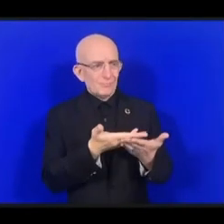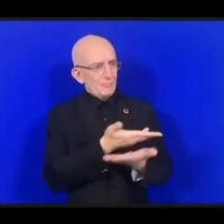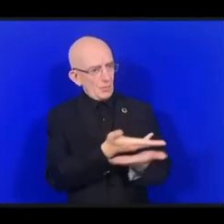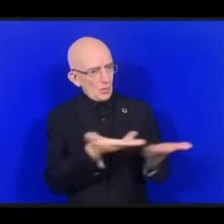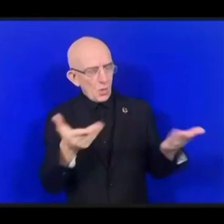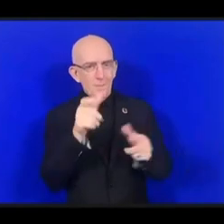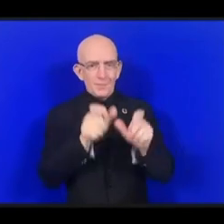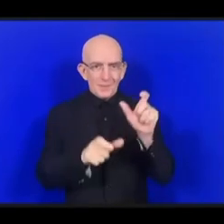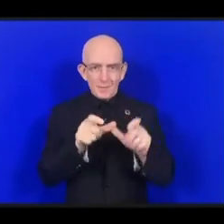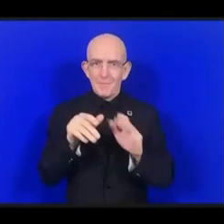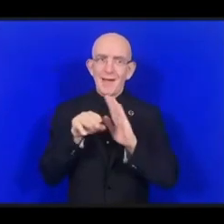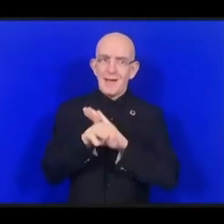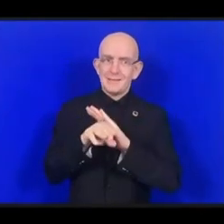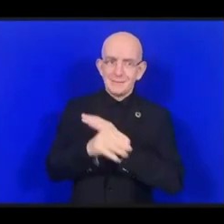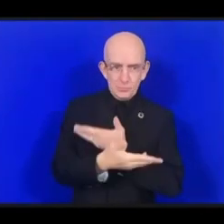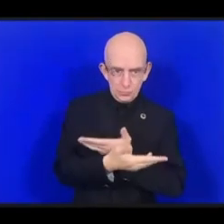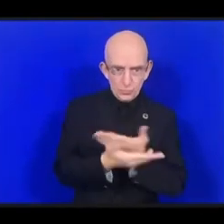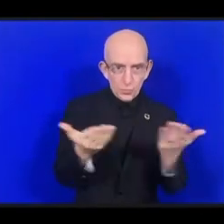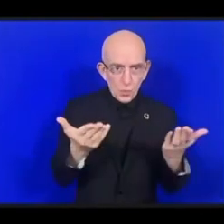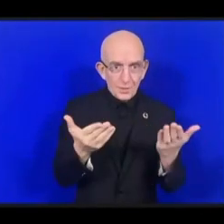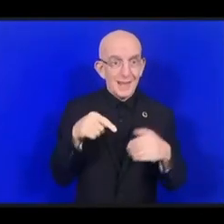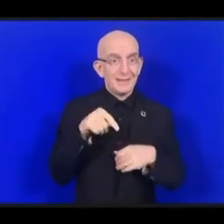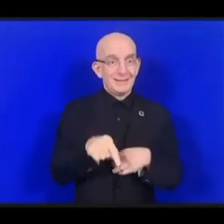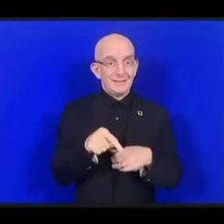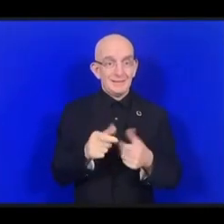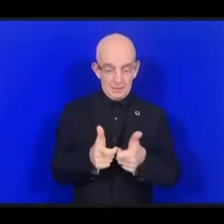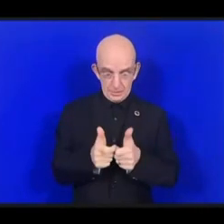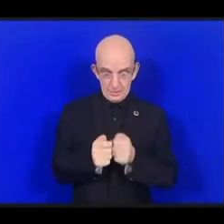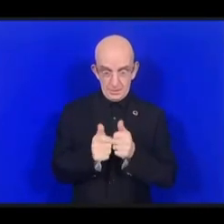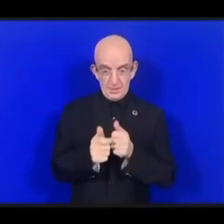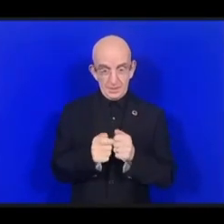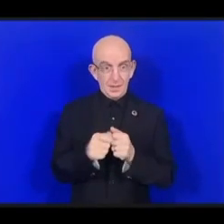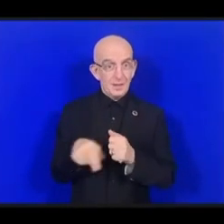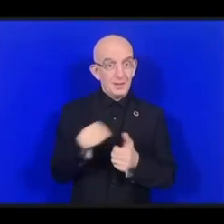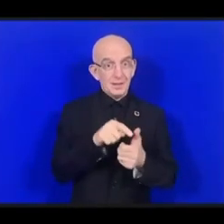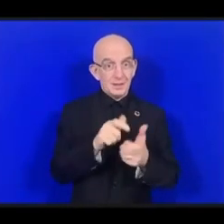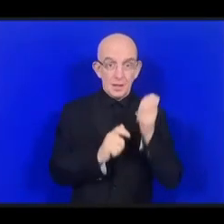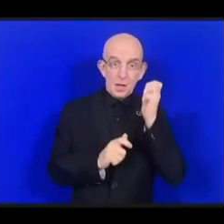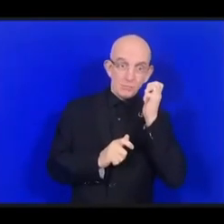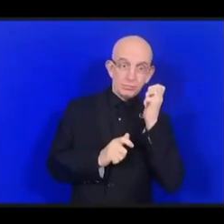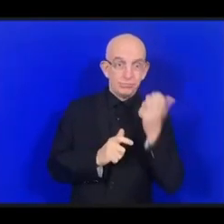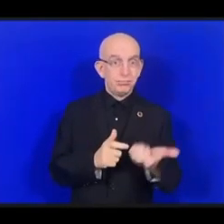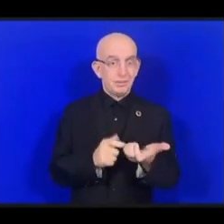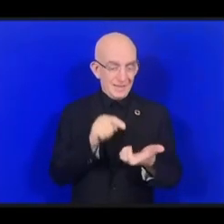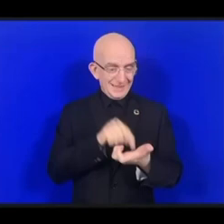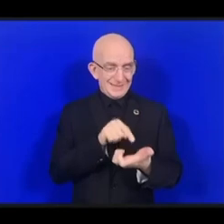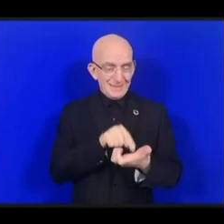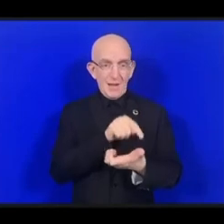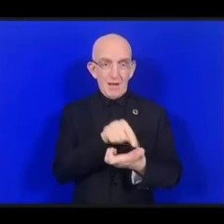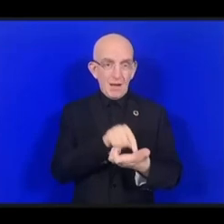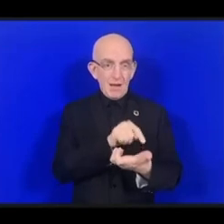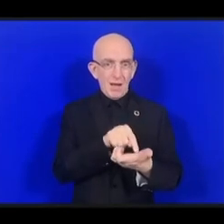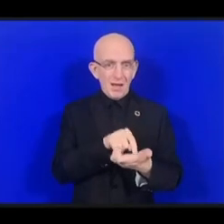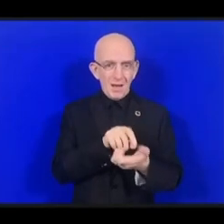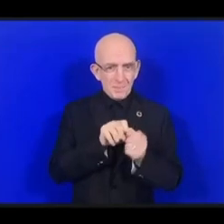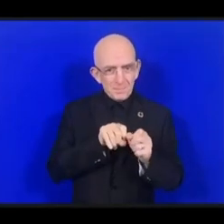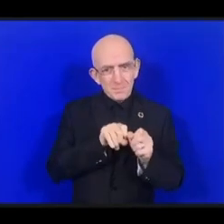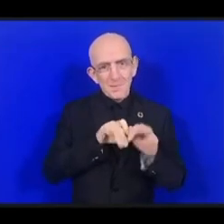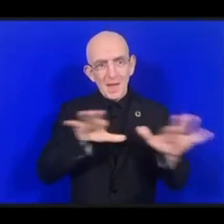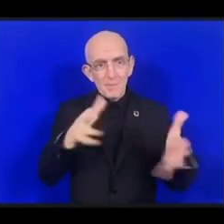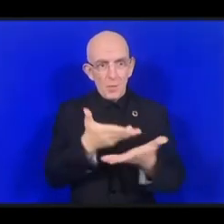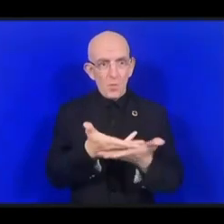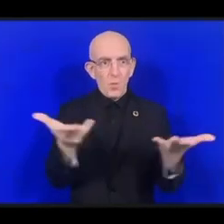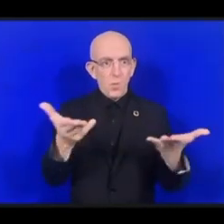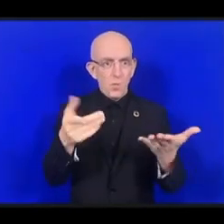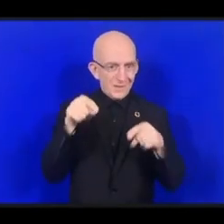とグローバルなテレコム産業の民主化をしてそしてこのような変化をもたらそうと努力をしてきました私